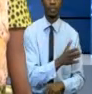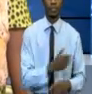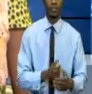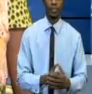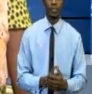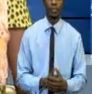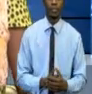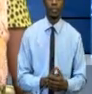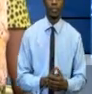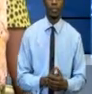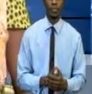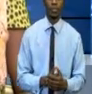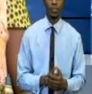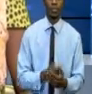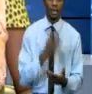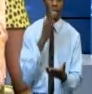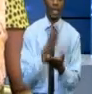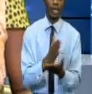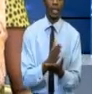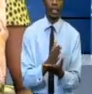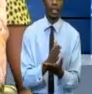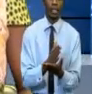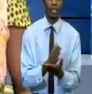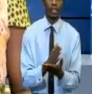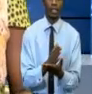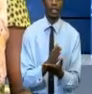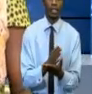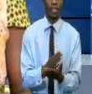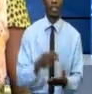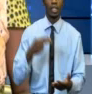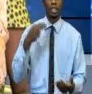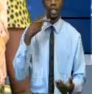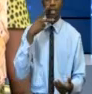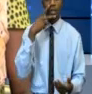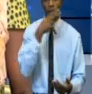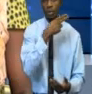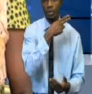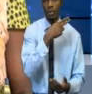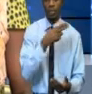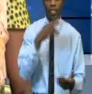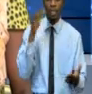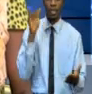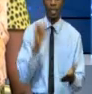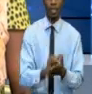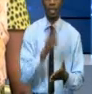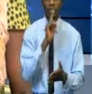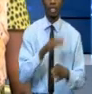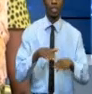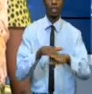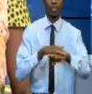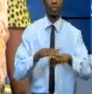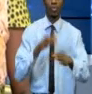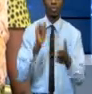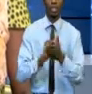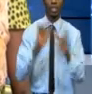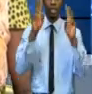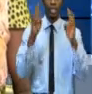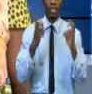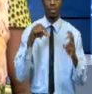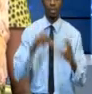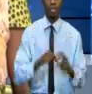Romper la chaîne de la corruption, c'est sous ce thème que se célèbre ce 9 décembre 2015 la journée